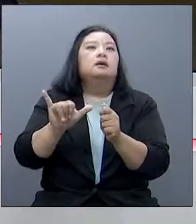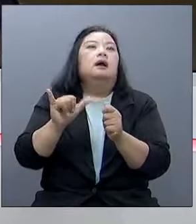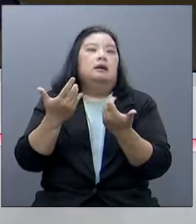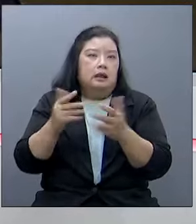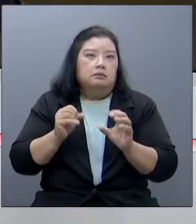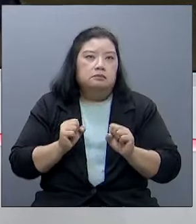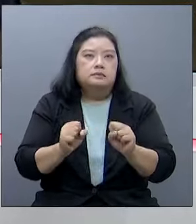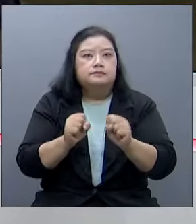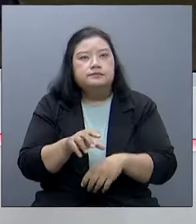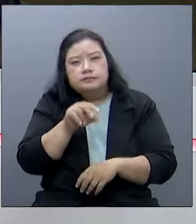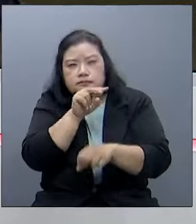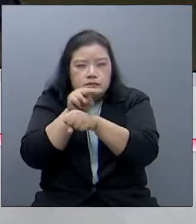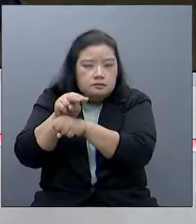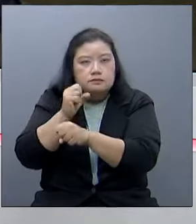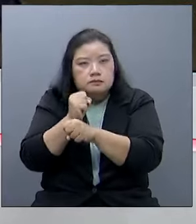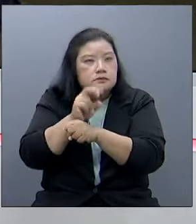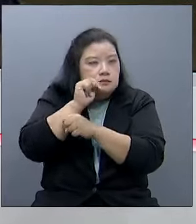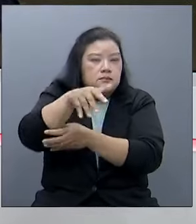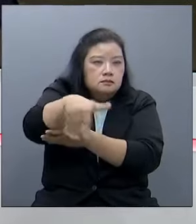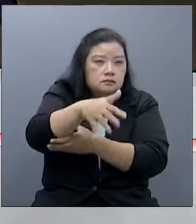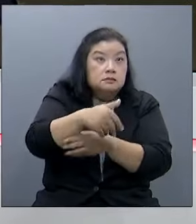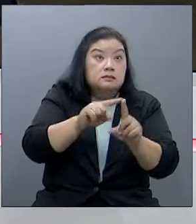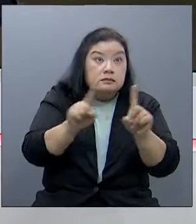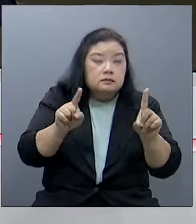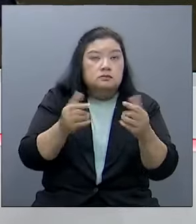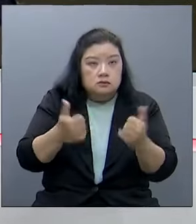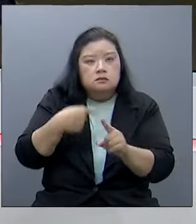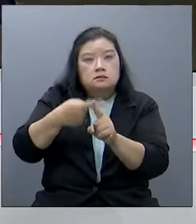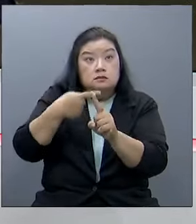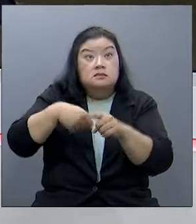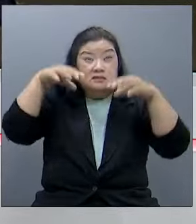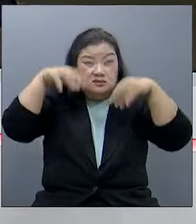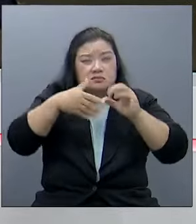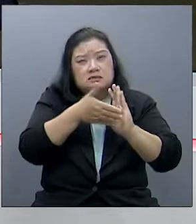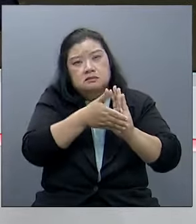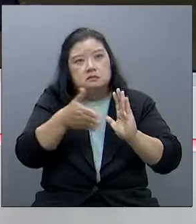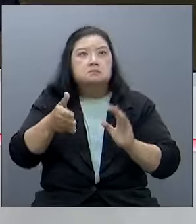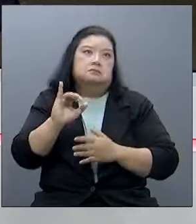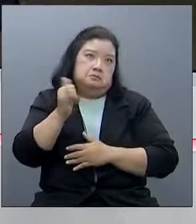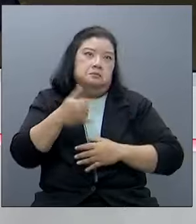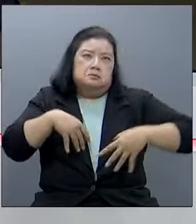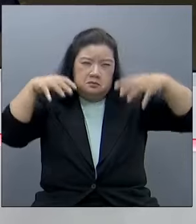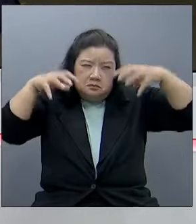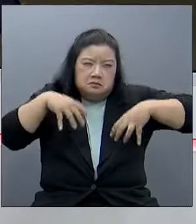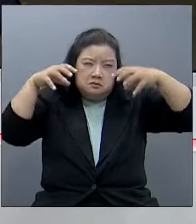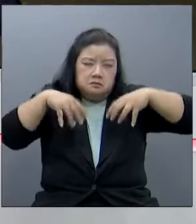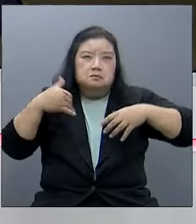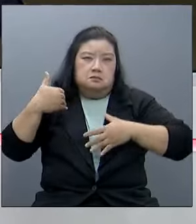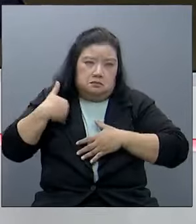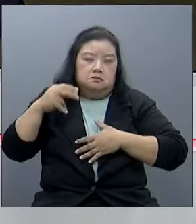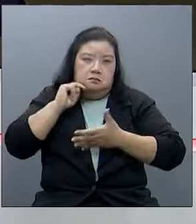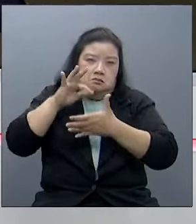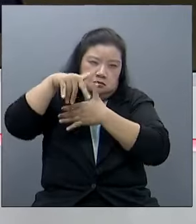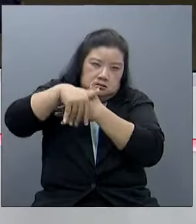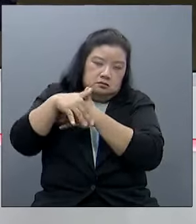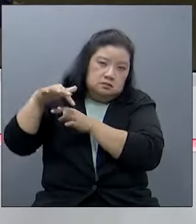เดินหน้าฝื้นฟูแตในขณะนี้ยังไม่หมดหอดูฝน ยัมโอกาทจะมีฝนตกข้ามพรมแดนแล้วกอาจาร์ทำ